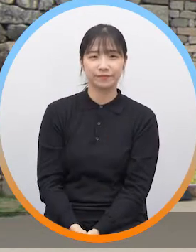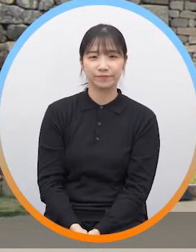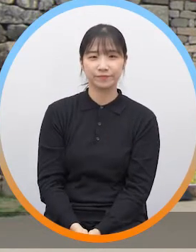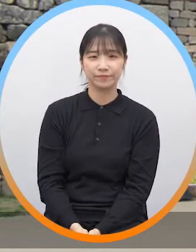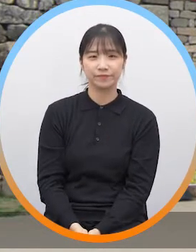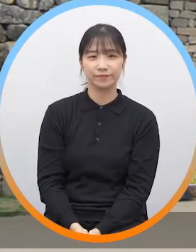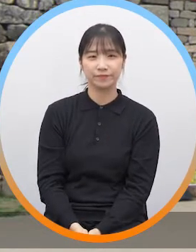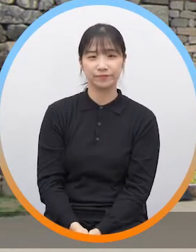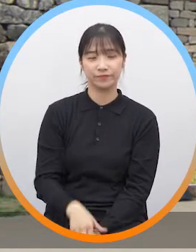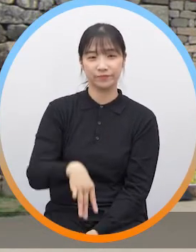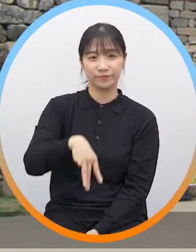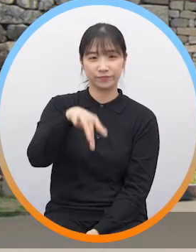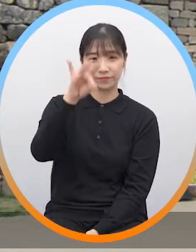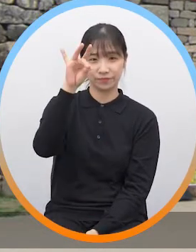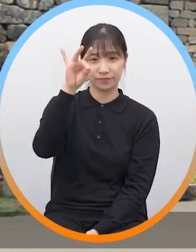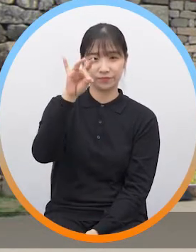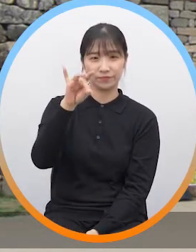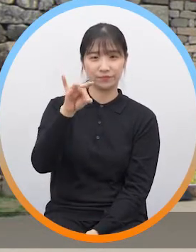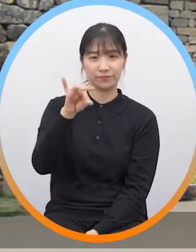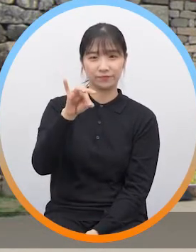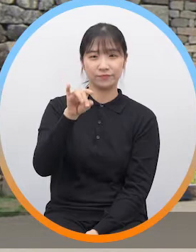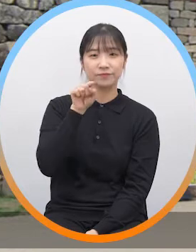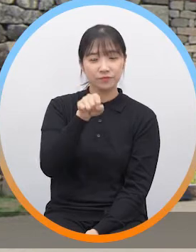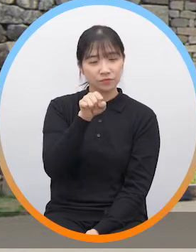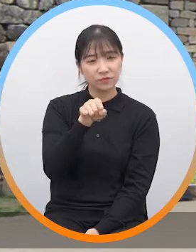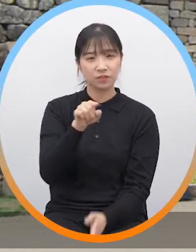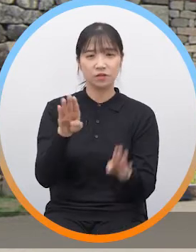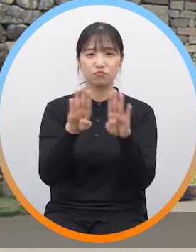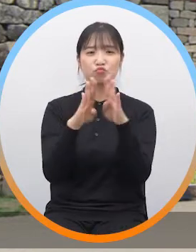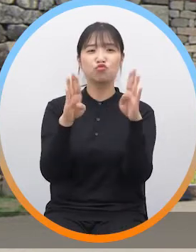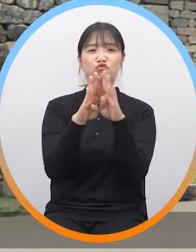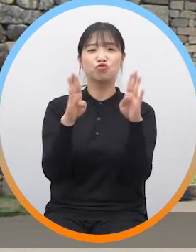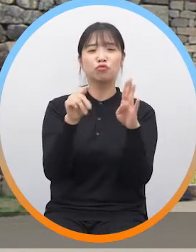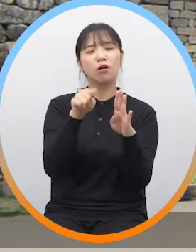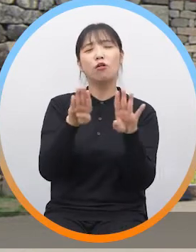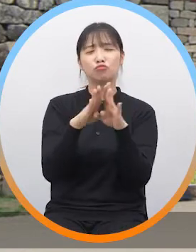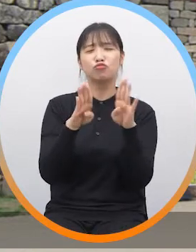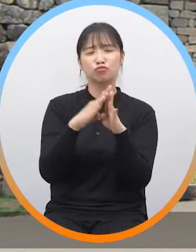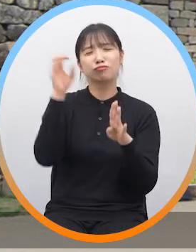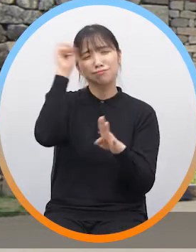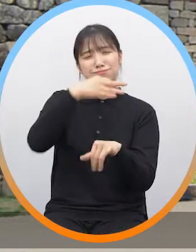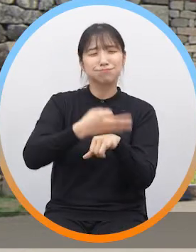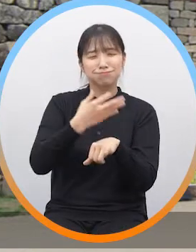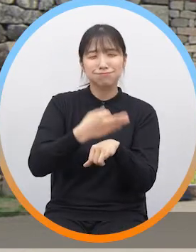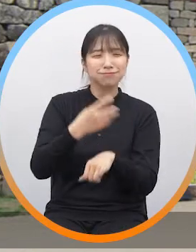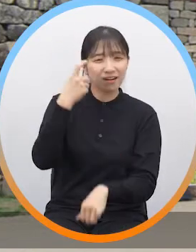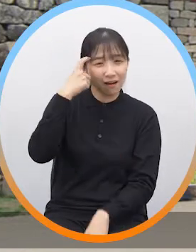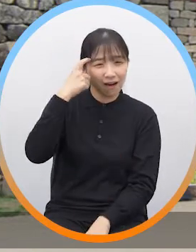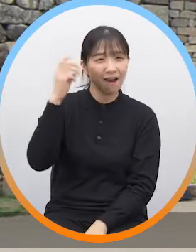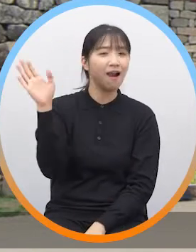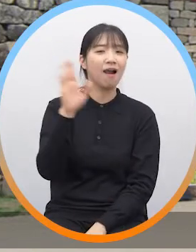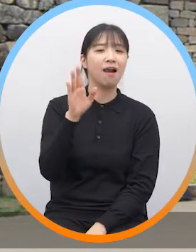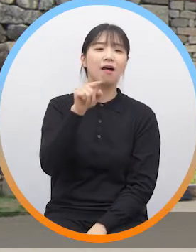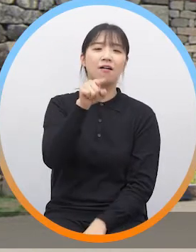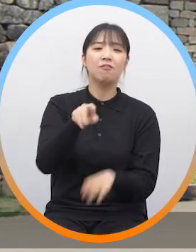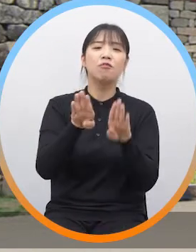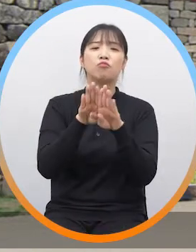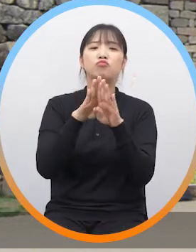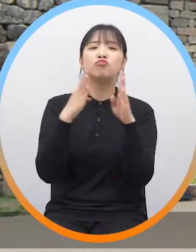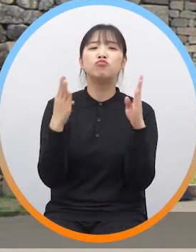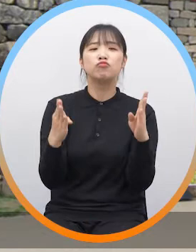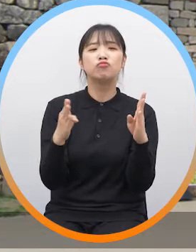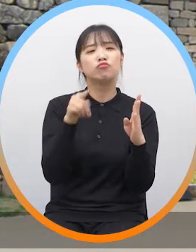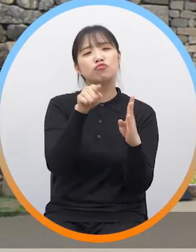가보시겠습니다. 자, 먼저 우리가 문만으로 생각하지 말고 조금 저런 문을 한번,